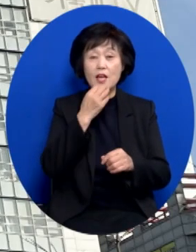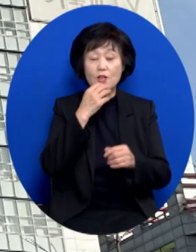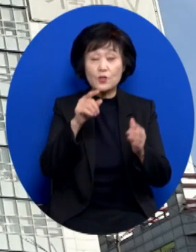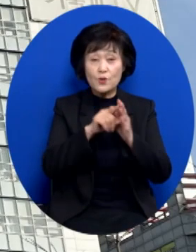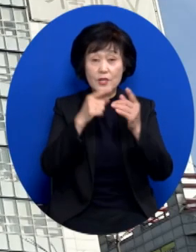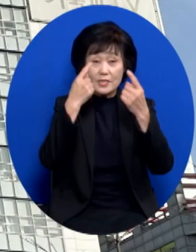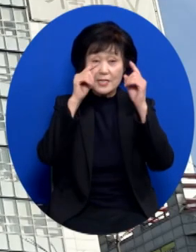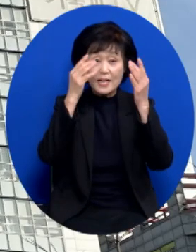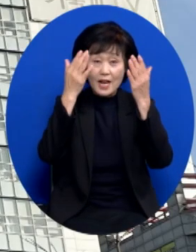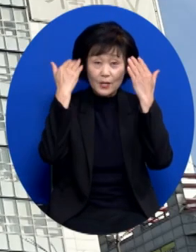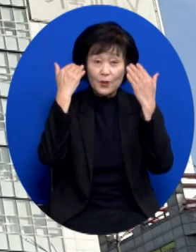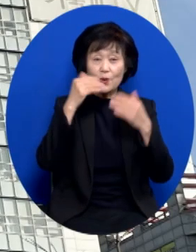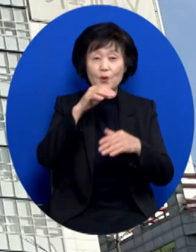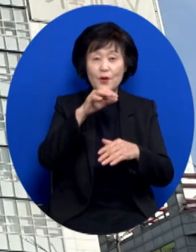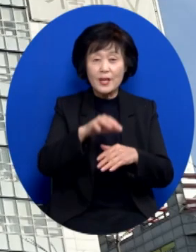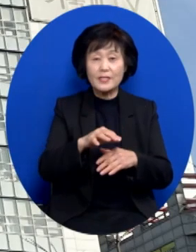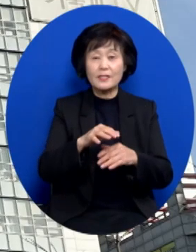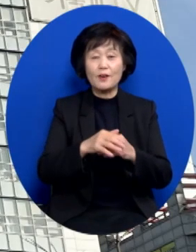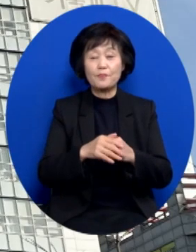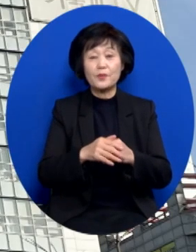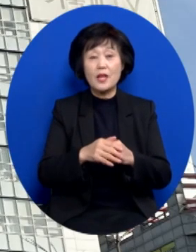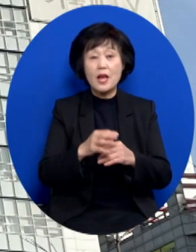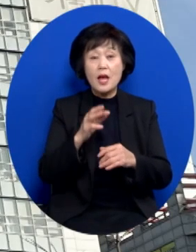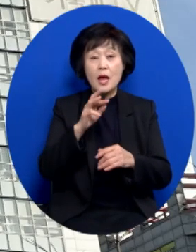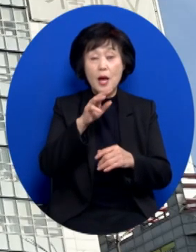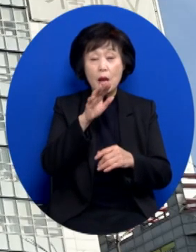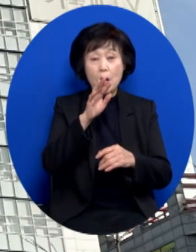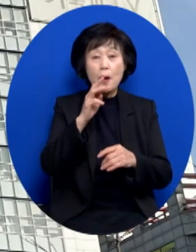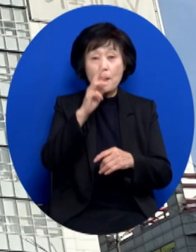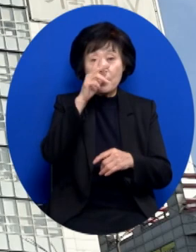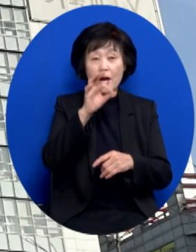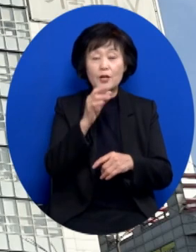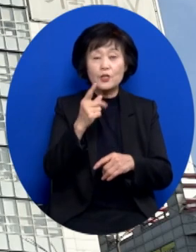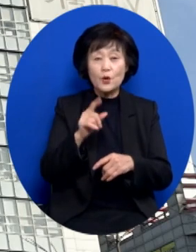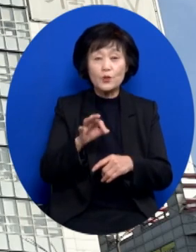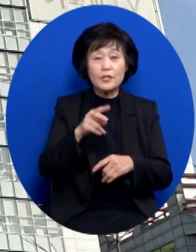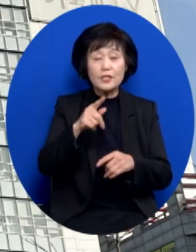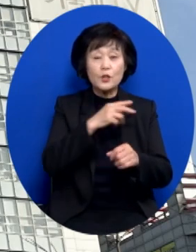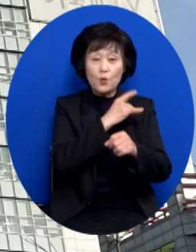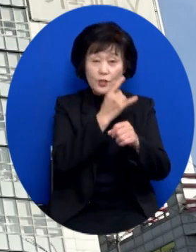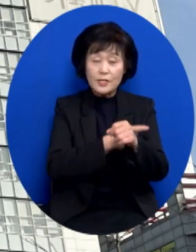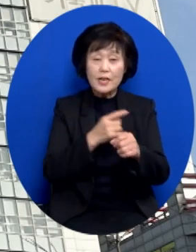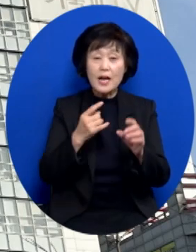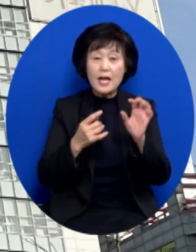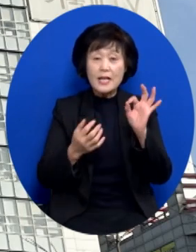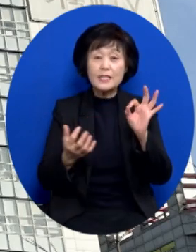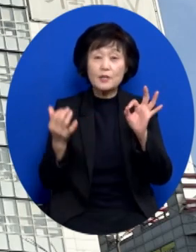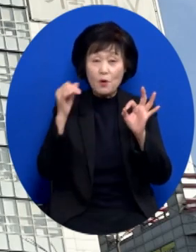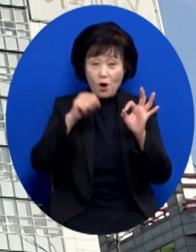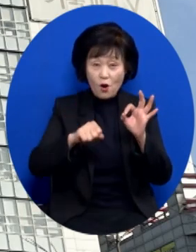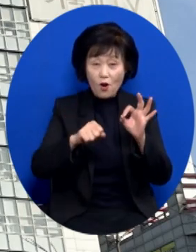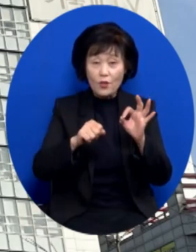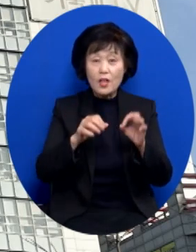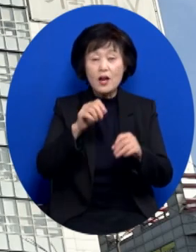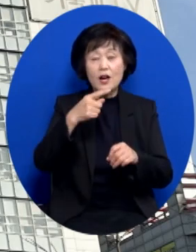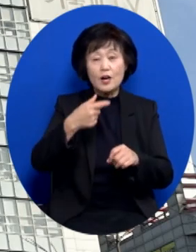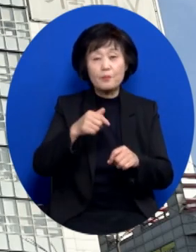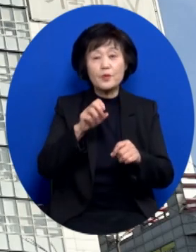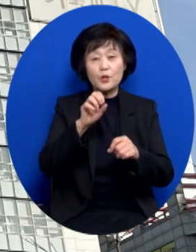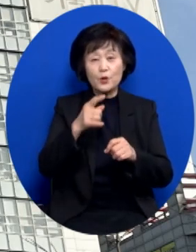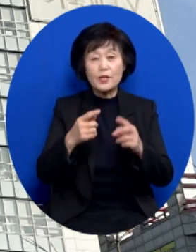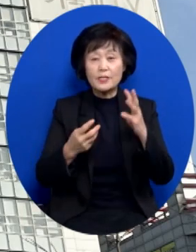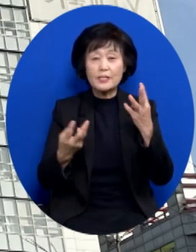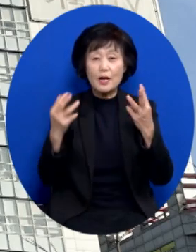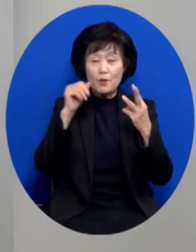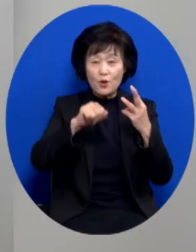서울신학대학교 이남열 박용현 장학재단에 박용현 권사가 장학금 10억 원을, 은평교회가 대학발전기금 3억 원을